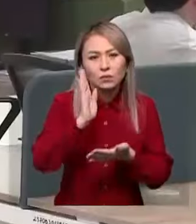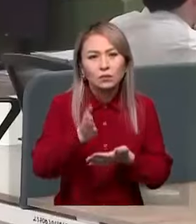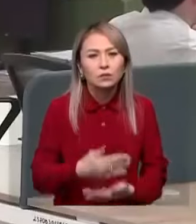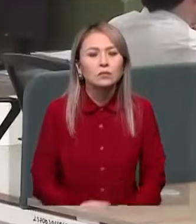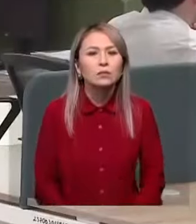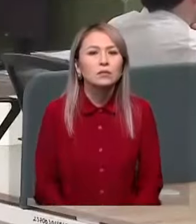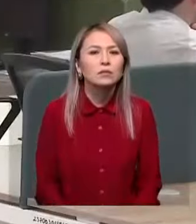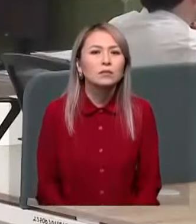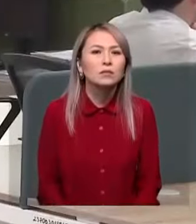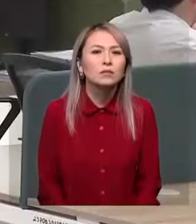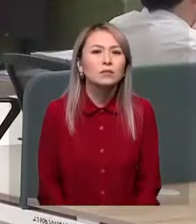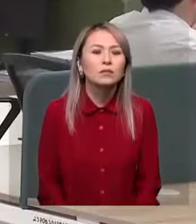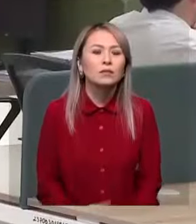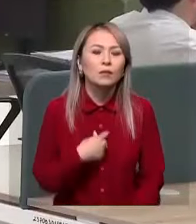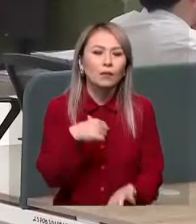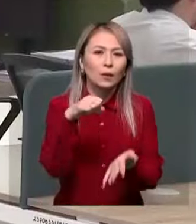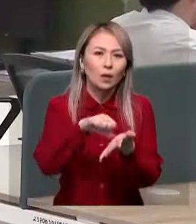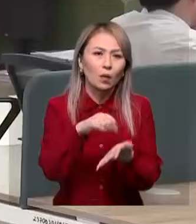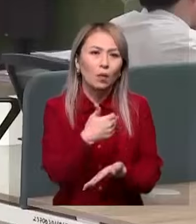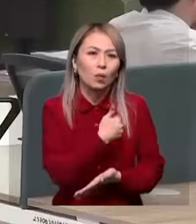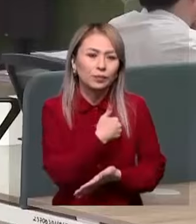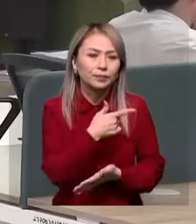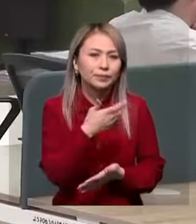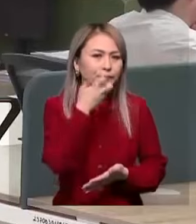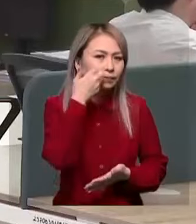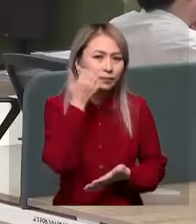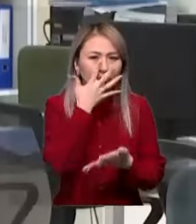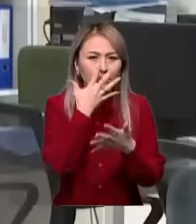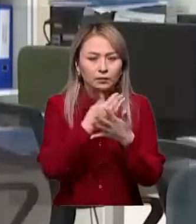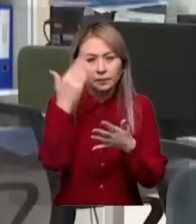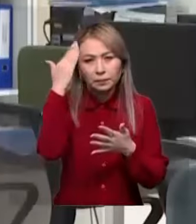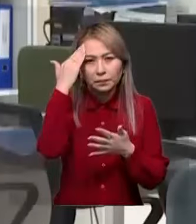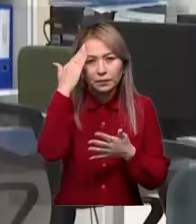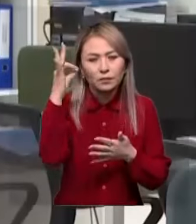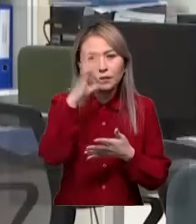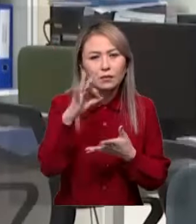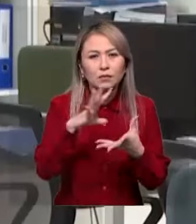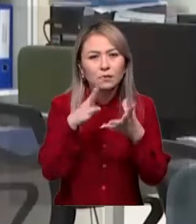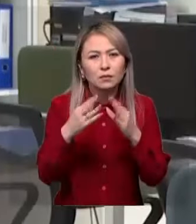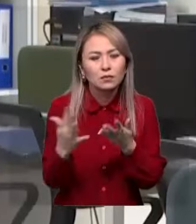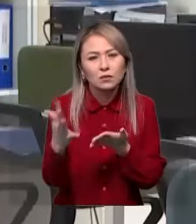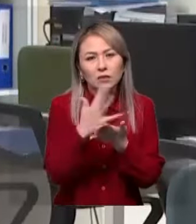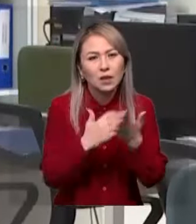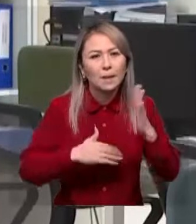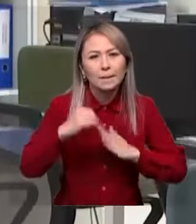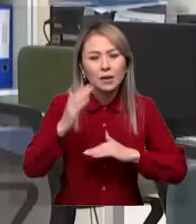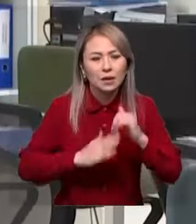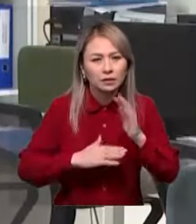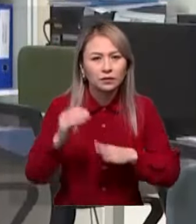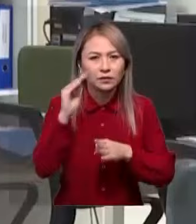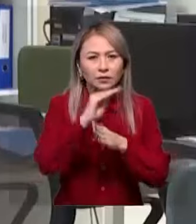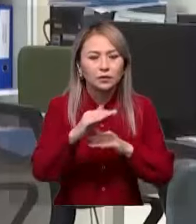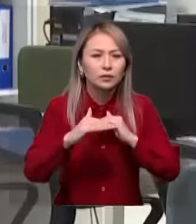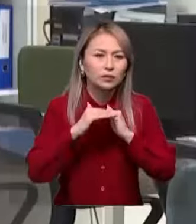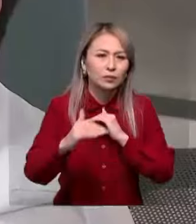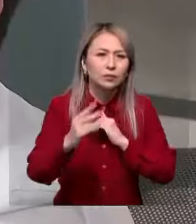Осыған қатысуға ниеттіміз. Себебі осы арқылы біз өз білімімізді, осы уақытқа дейін жинаған тәжірибелерімізді енді ел